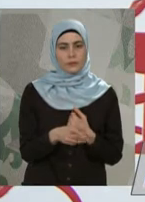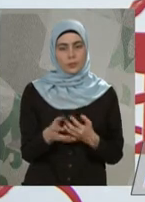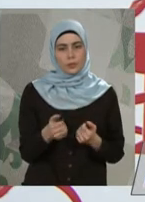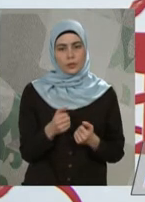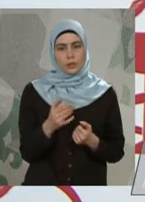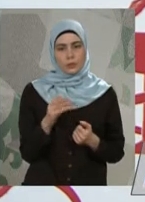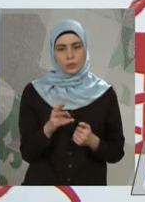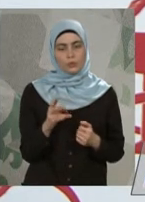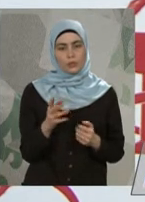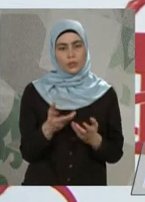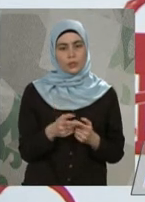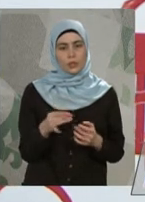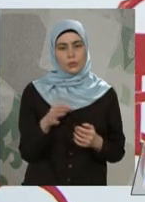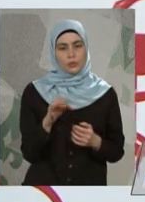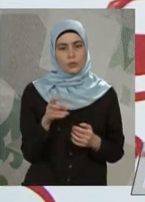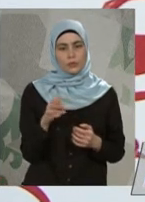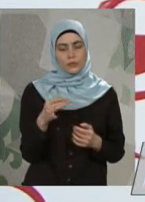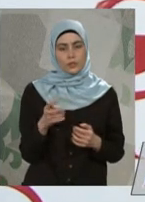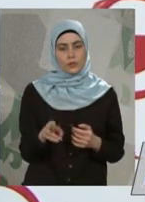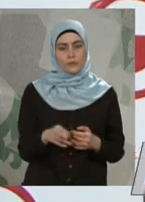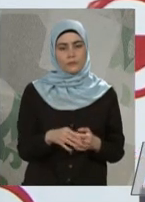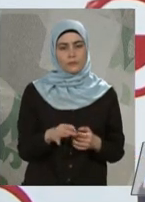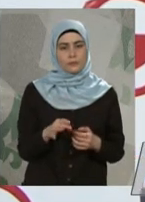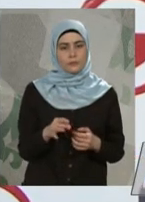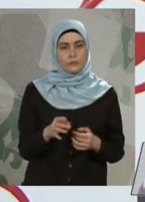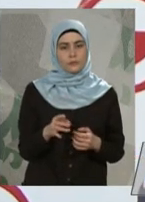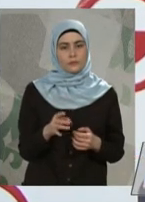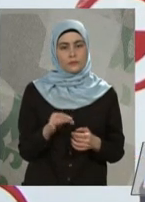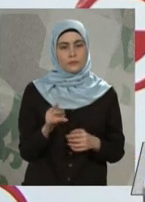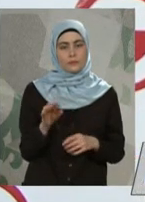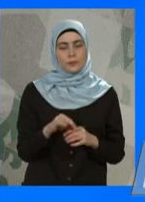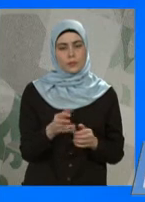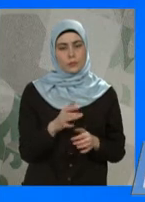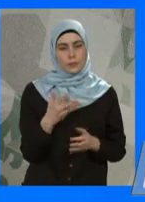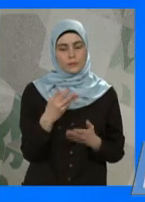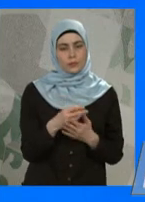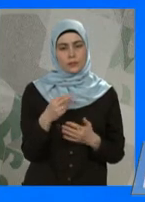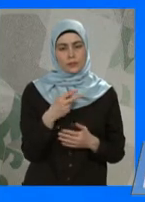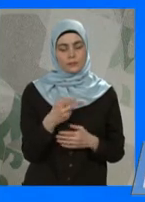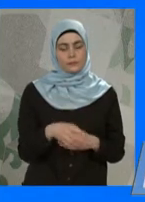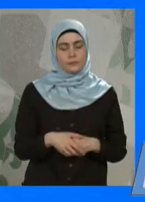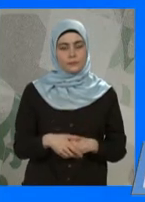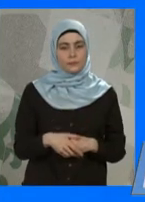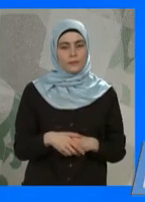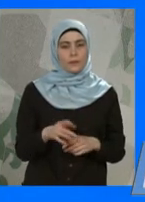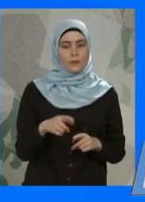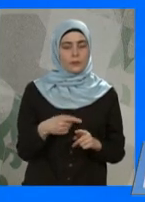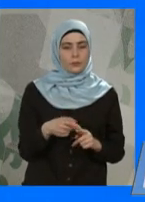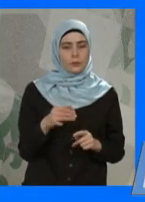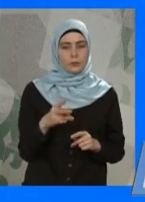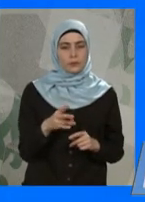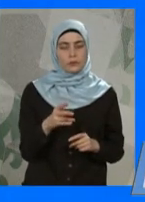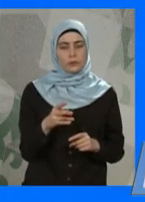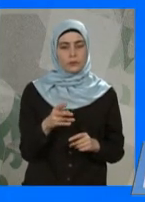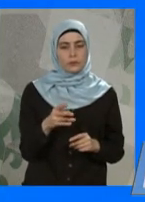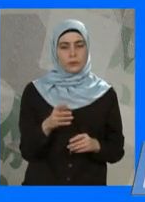считается несостоявшимся, и конечный получатель не получает свои лекарства. Позиция президента по этому вопросу